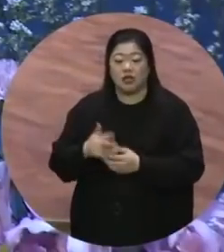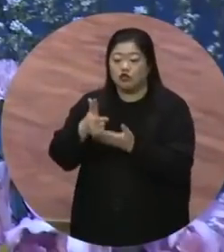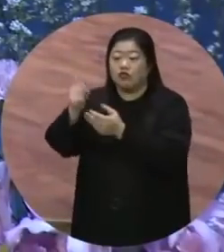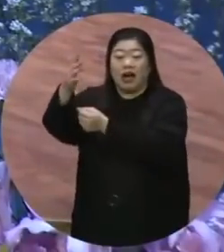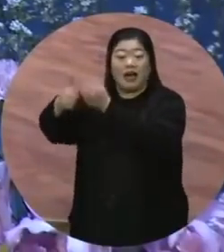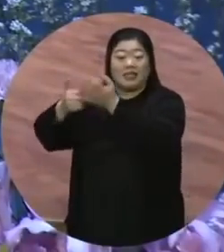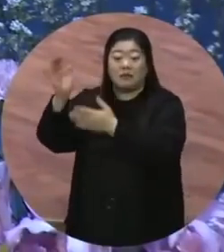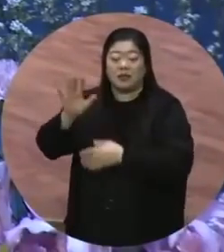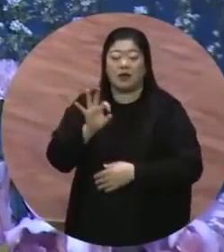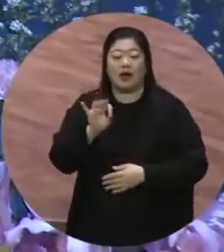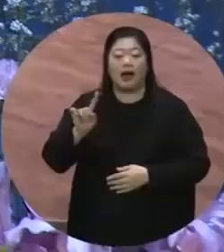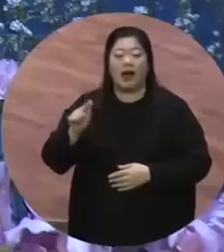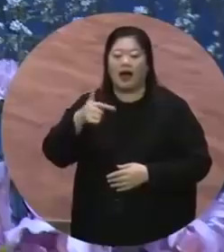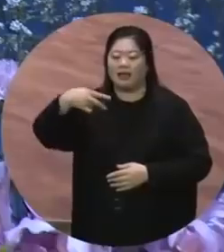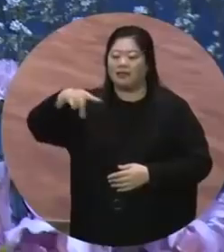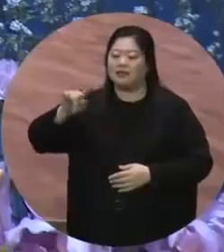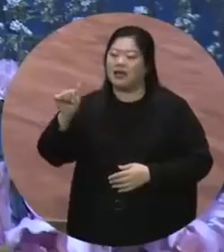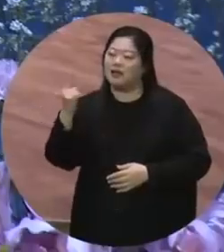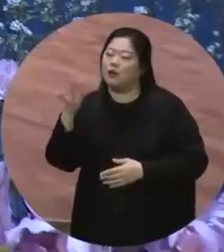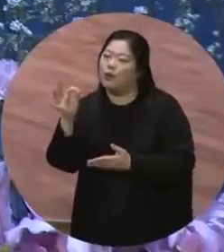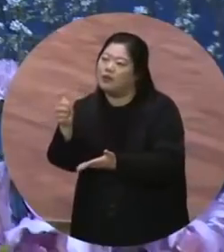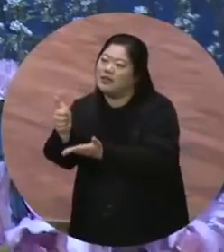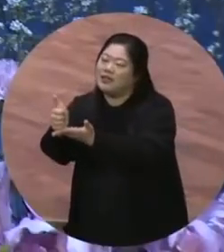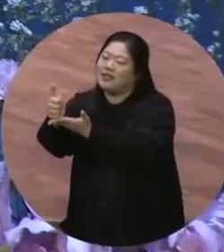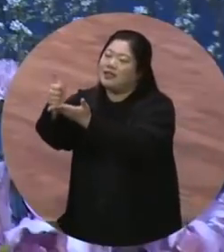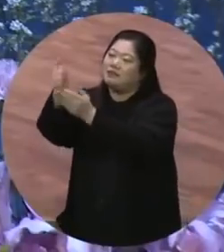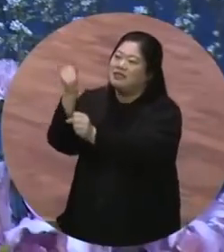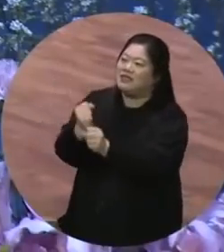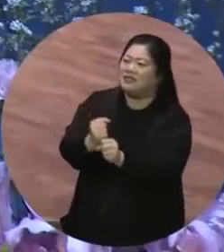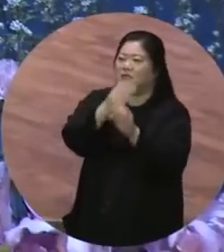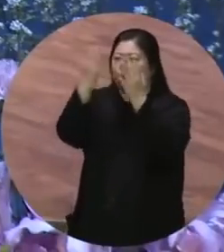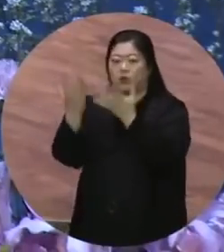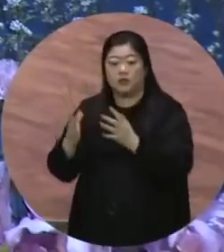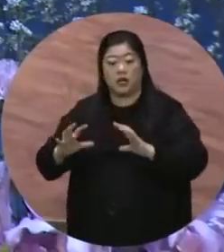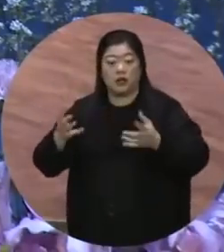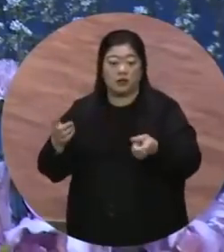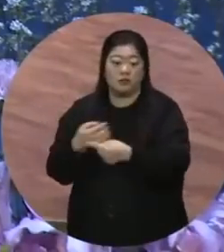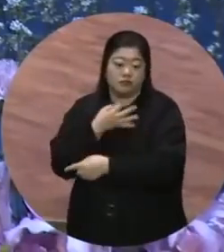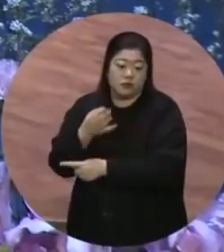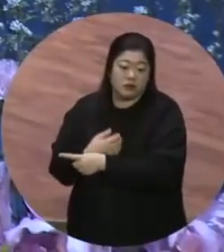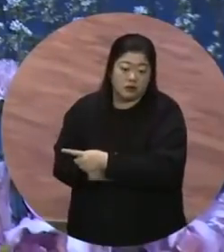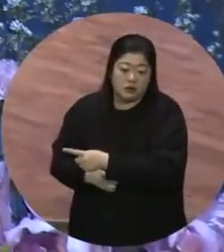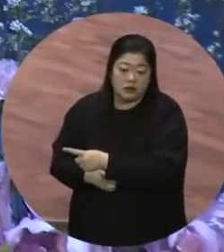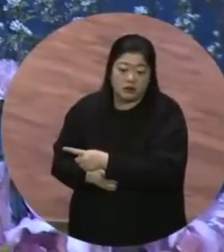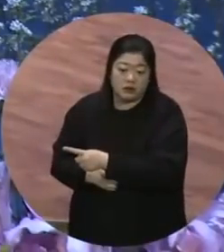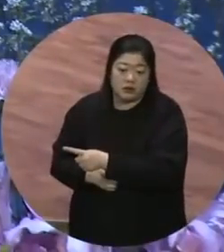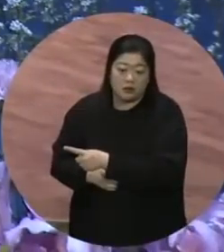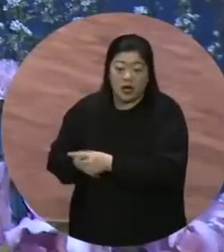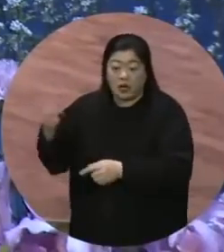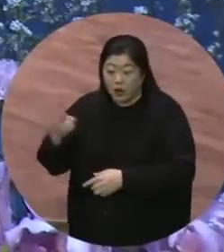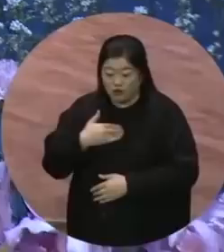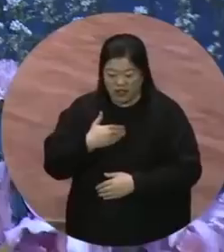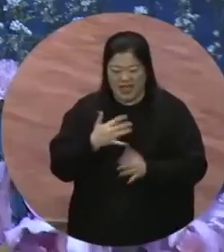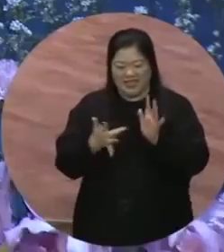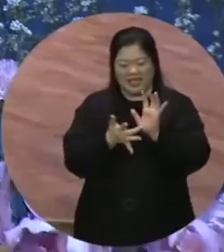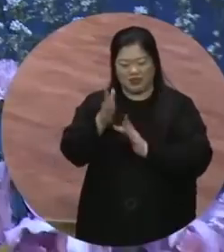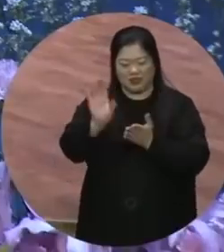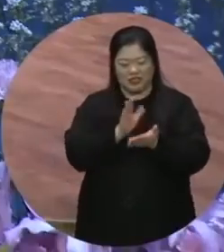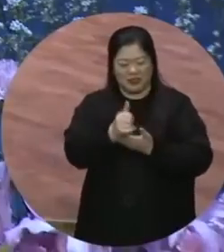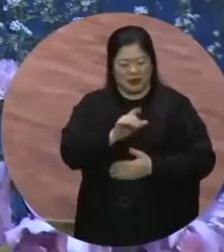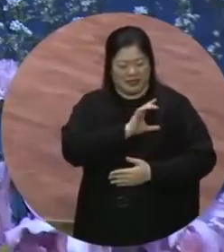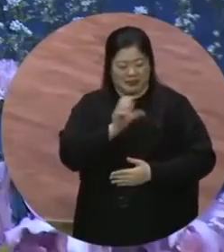안상홍님 지으신 모든 세계, 그래 부릅니다. 모든 기도를 하고 나서 우리는 예수님 이름을 기도합니다.